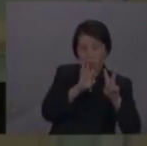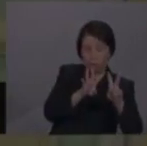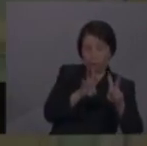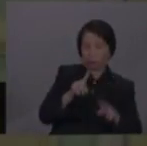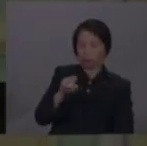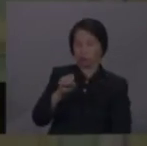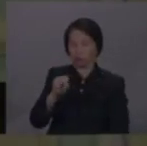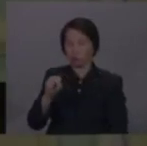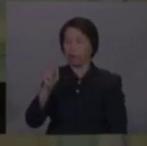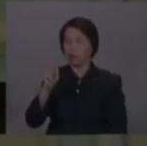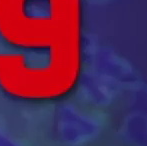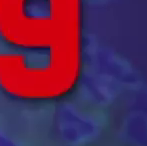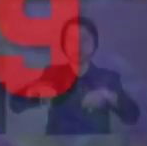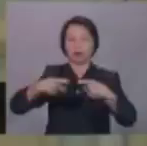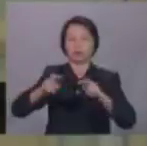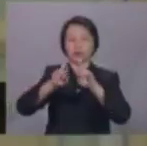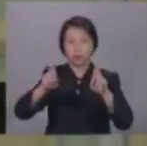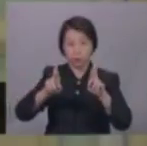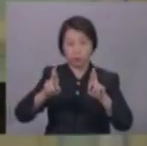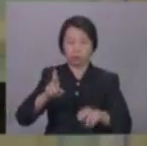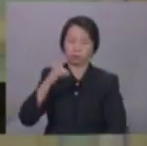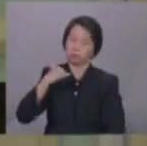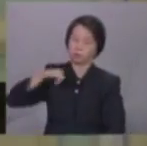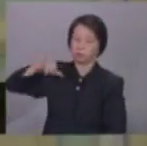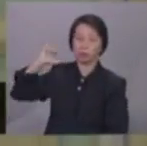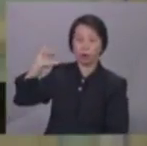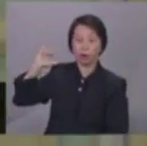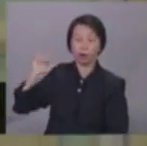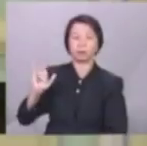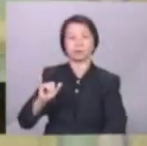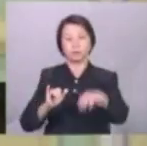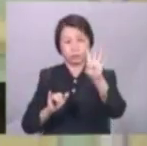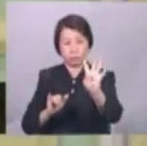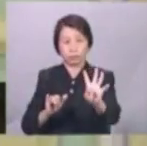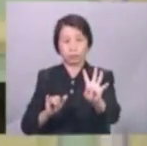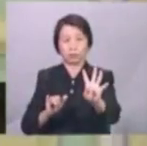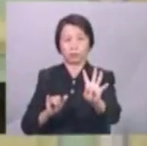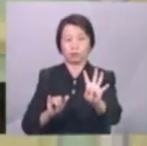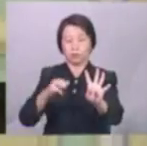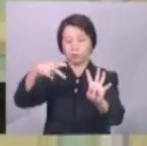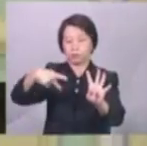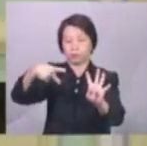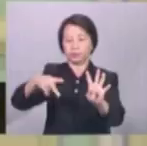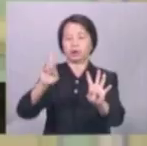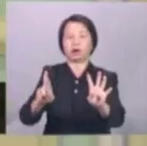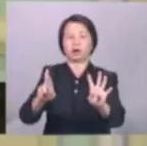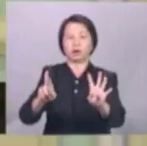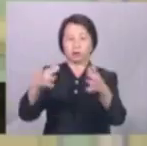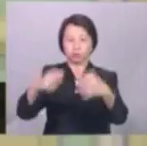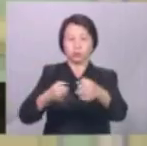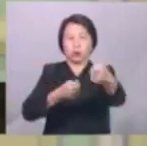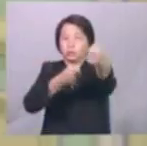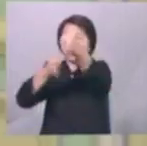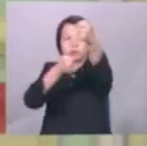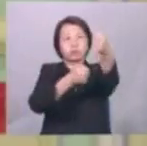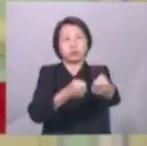dan 15 zon kuning. Semalam sebanyak 4 PPR telah dinyah